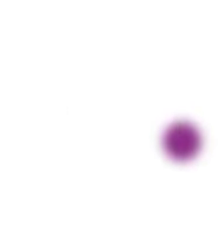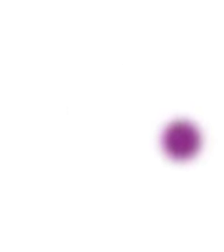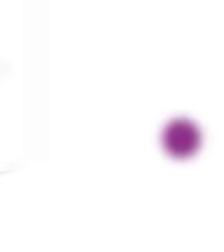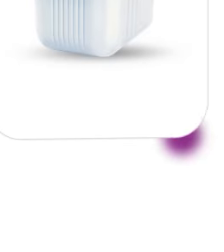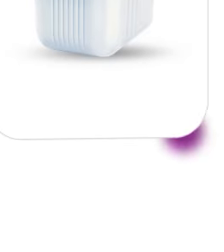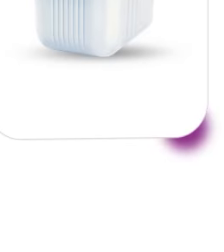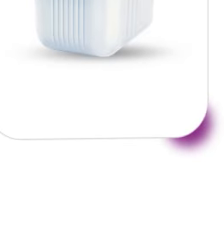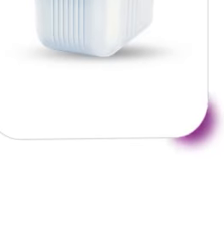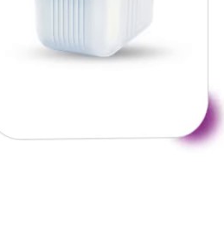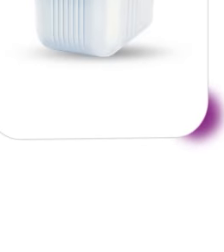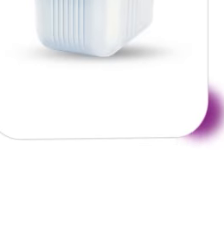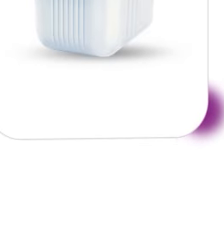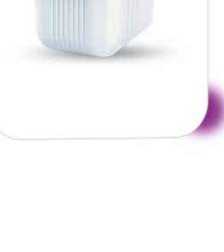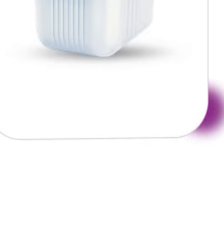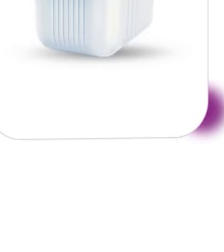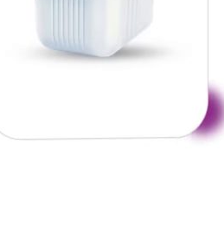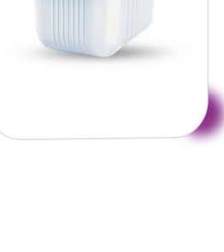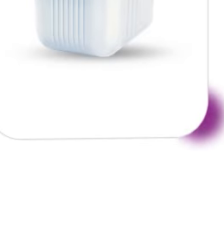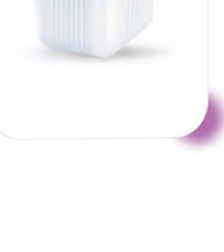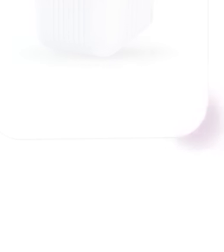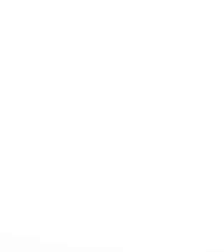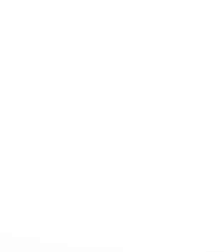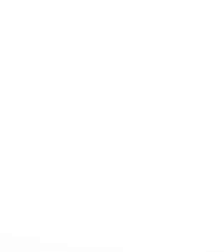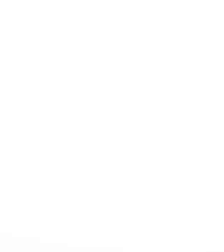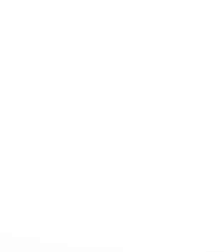Türkiye'de ilk senetle taksitle alışveriş.